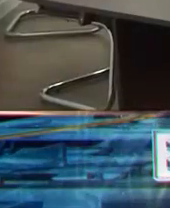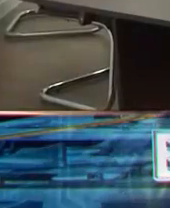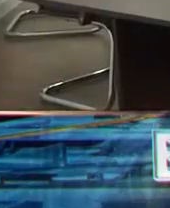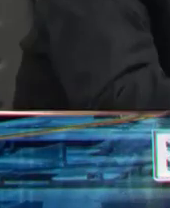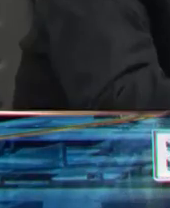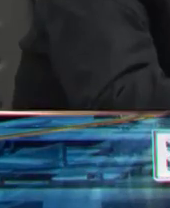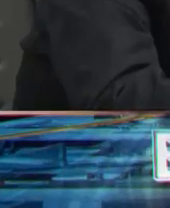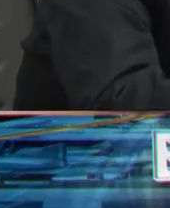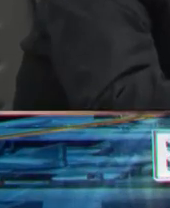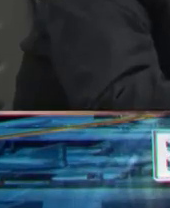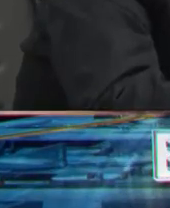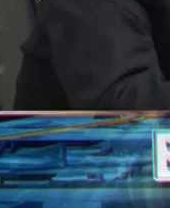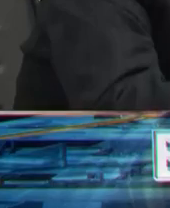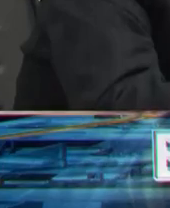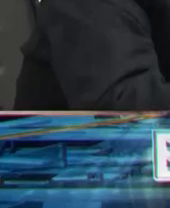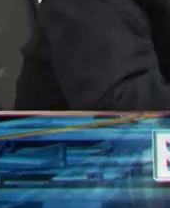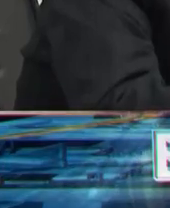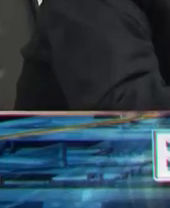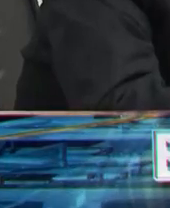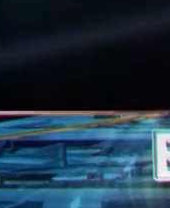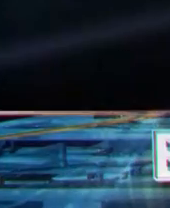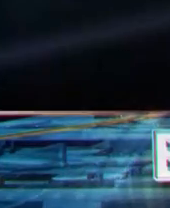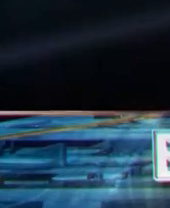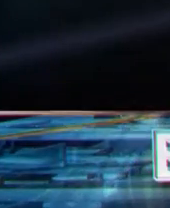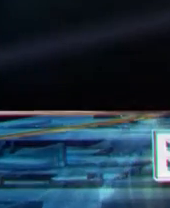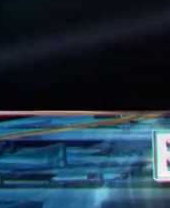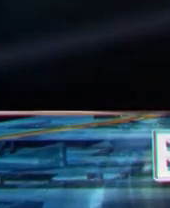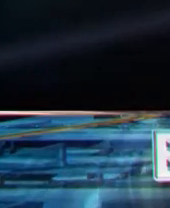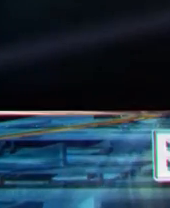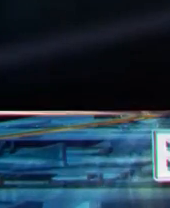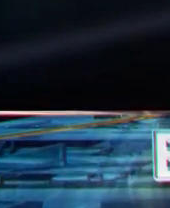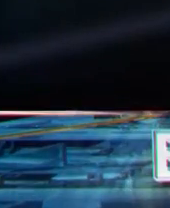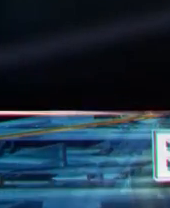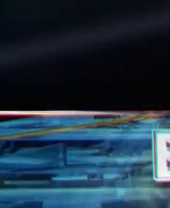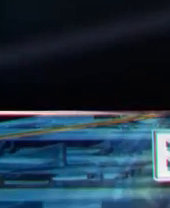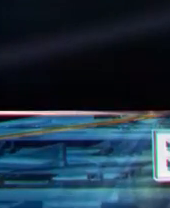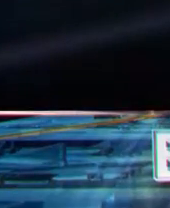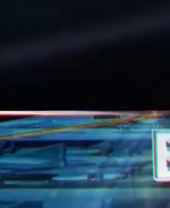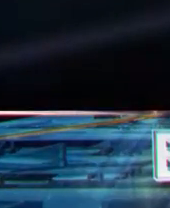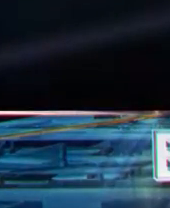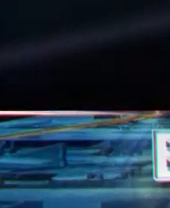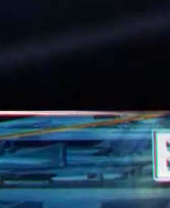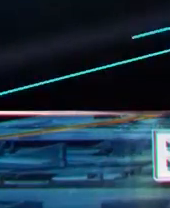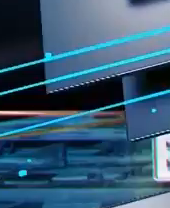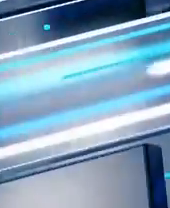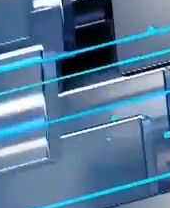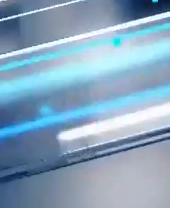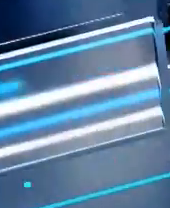Мемлекет қолдауы зор, мүмкіндіктер мол. Жетісулық 100 мыңнан аса кәсіпкер 3 жыл бойы табыс салығын төлемейді.